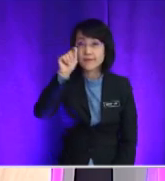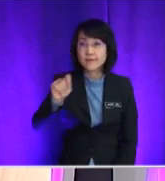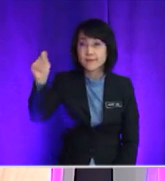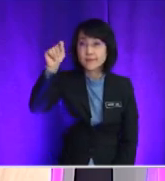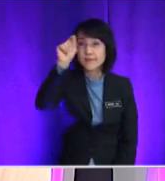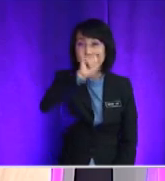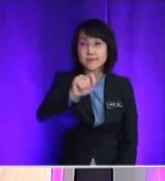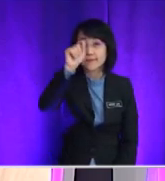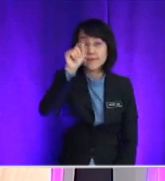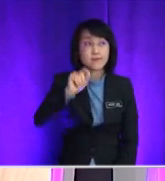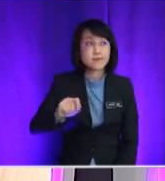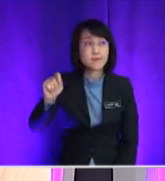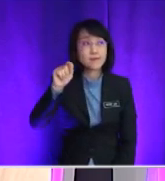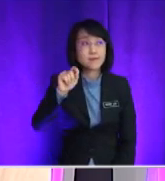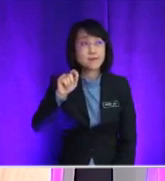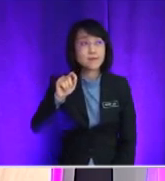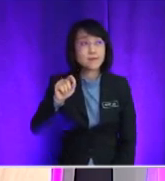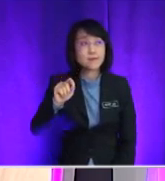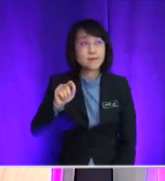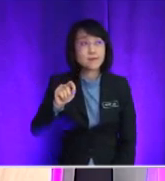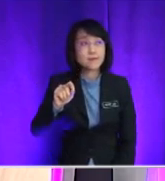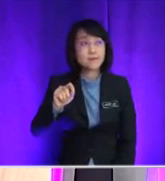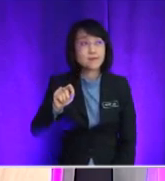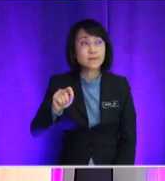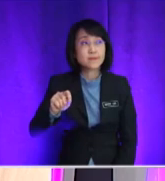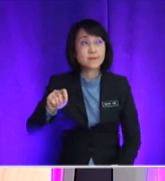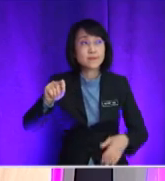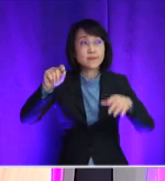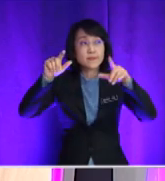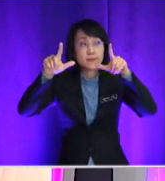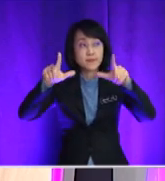Mira kenali bahagian lipatan